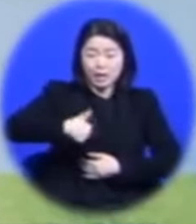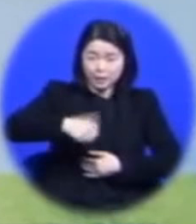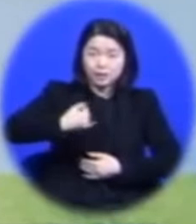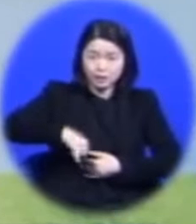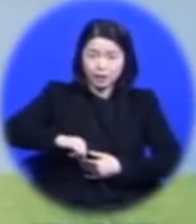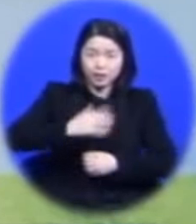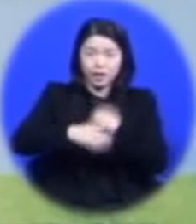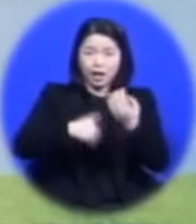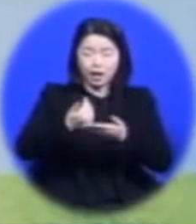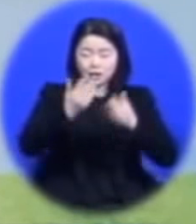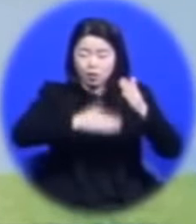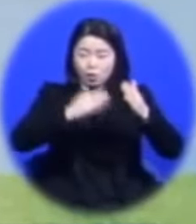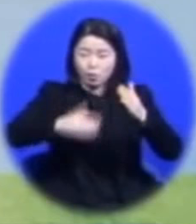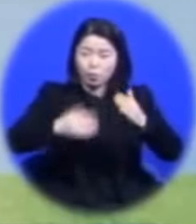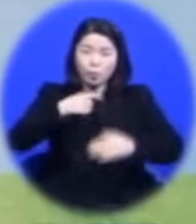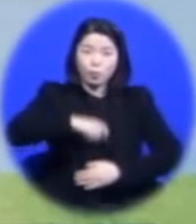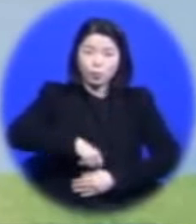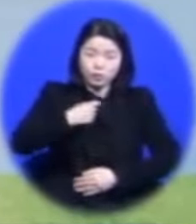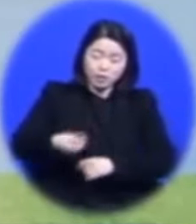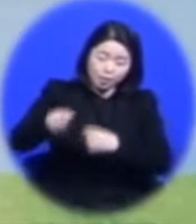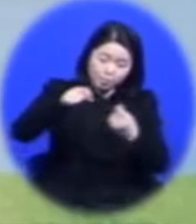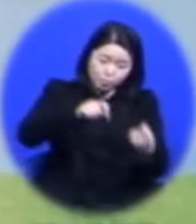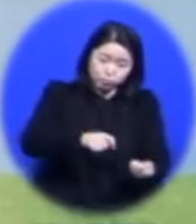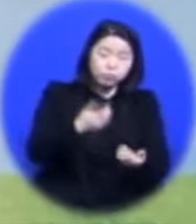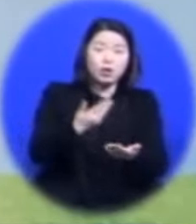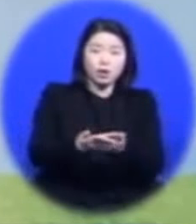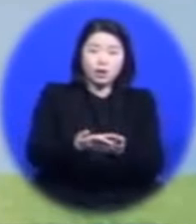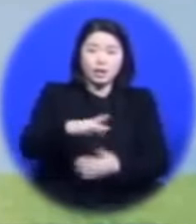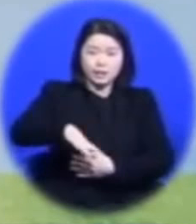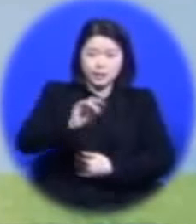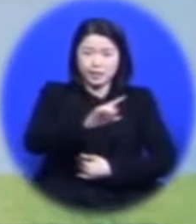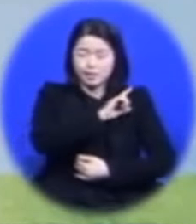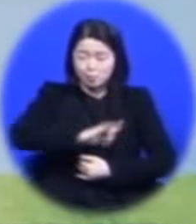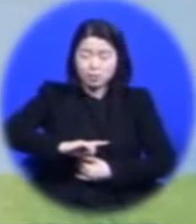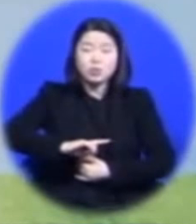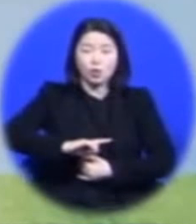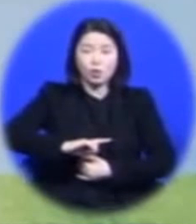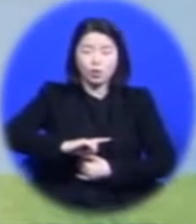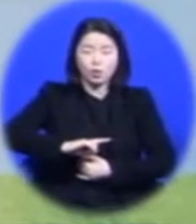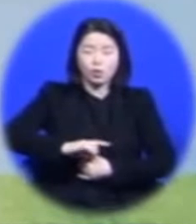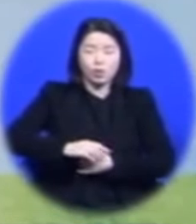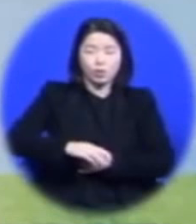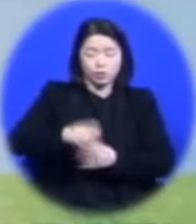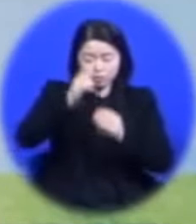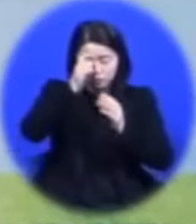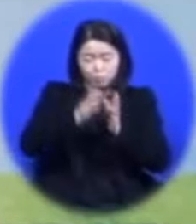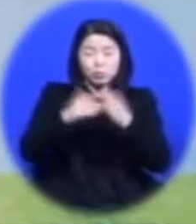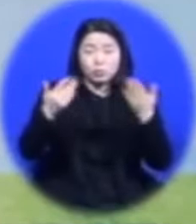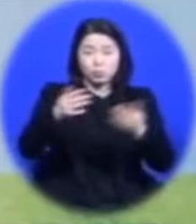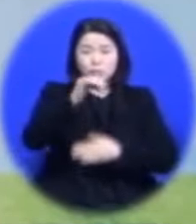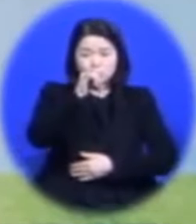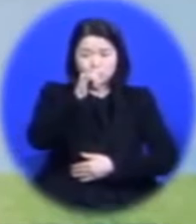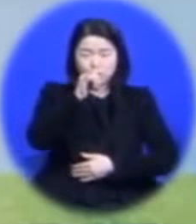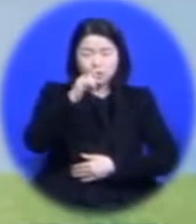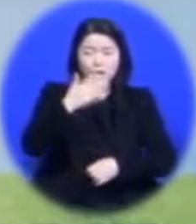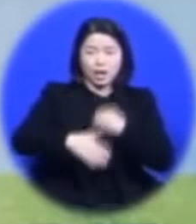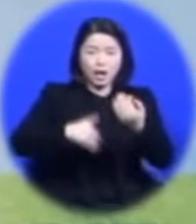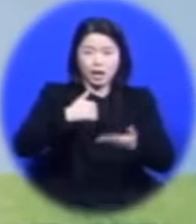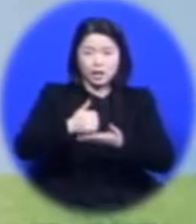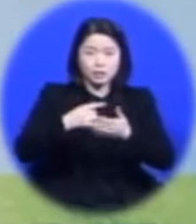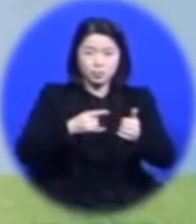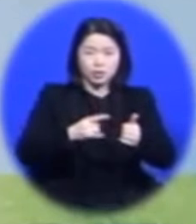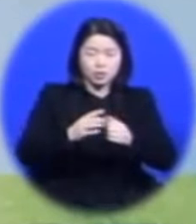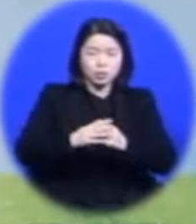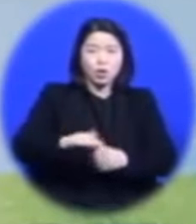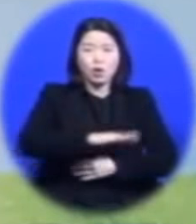하나님의 공의를 부어 주세요 그걸 가장 먼저 기도해는 거 하나님께서